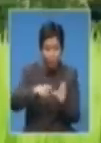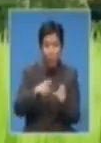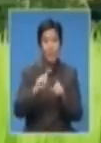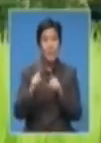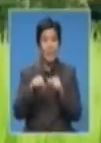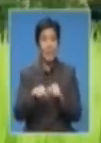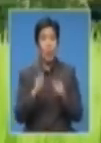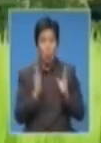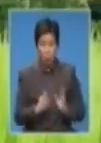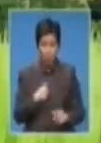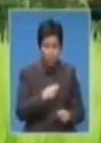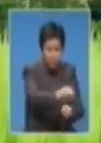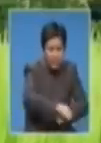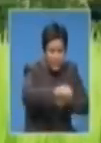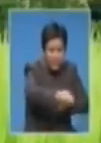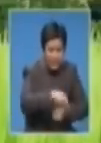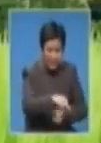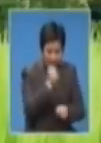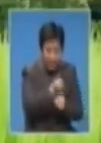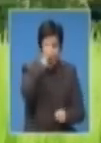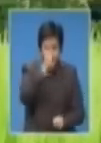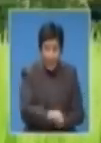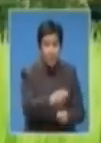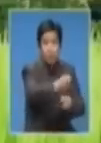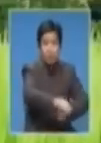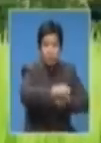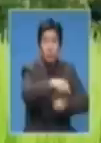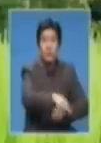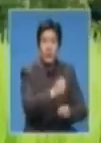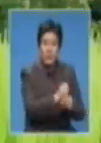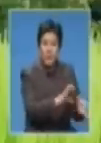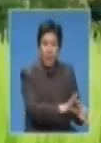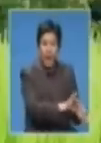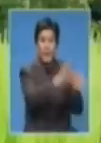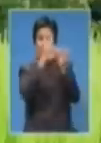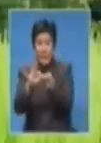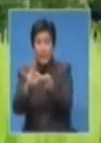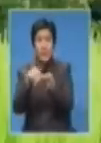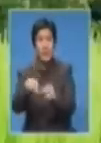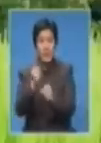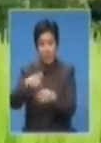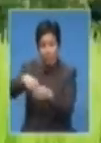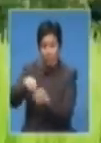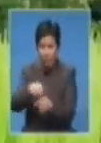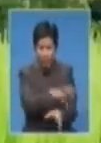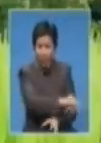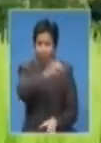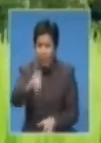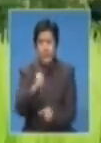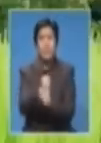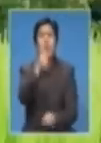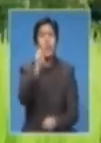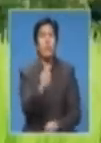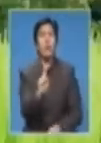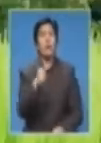ษตรกรเราที่อยู่ตรงเนี้ยที่ปลูกเป็นคนปลูกจริงๆเนี่ยทำไงจะไปทวงโซ่เชื่อมต่อเขาตรงนี้ได้นะถ้าบ